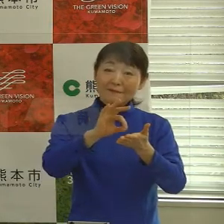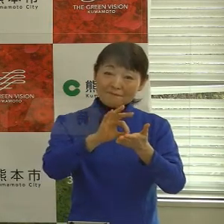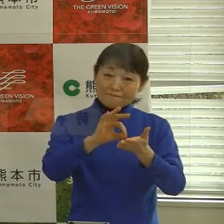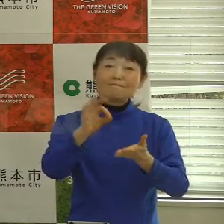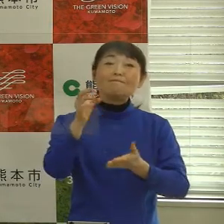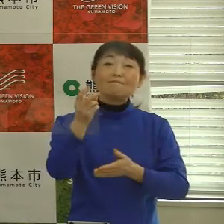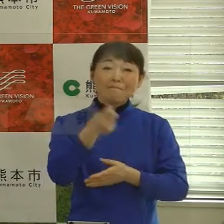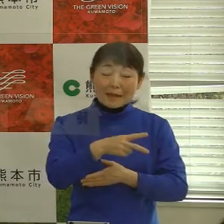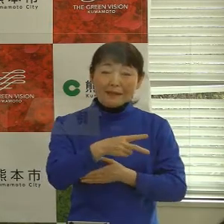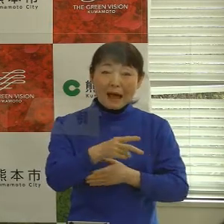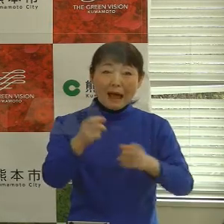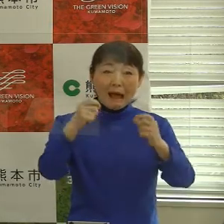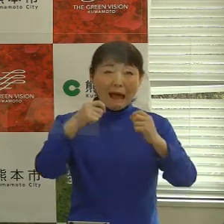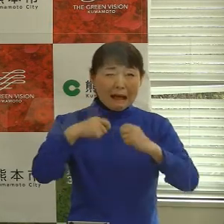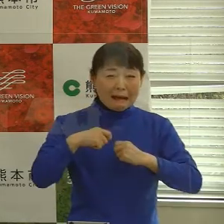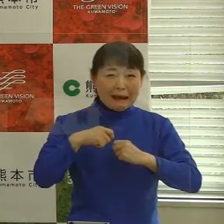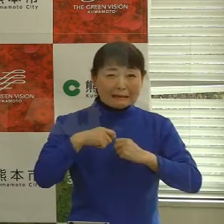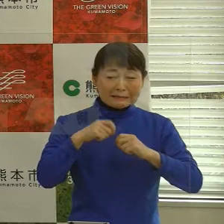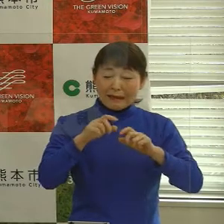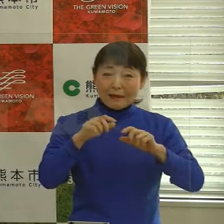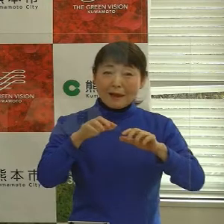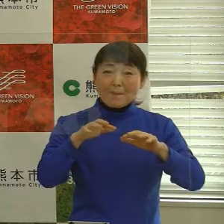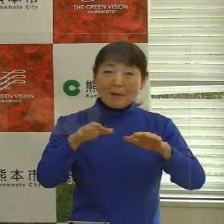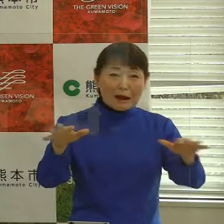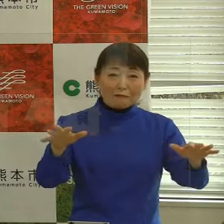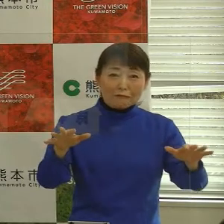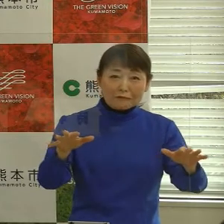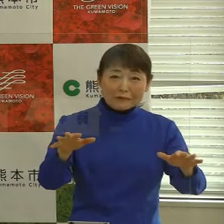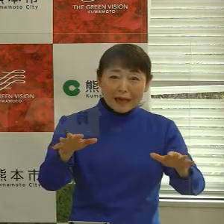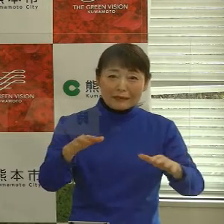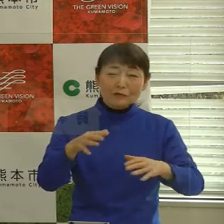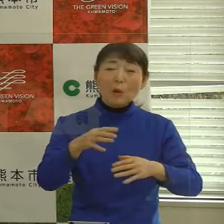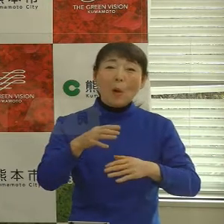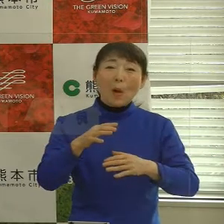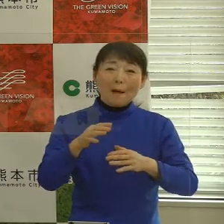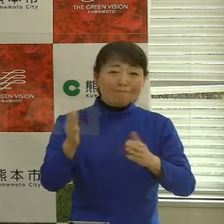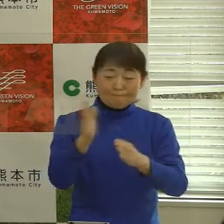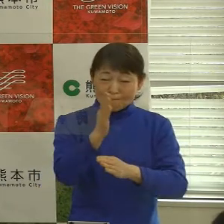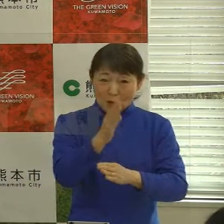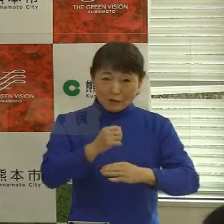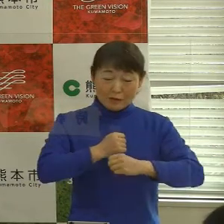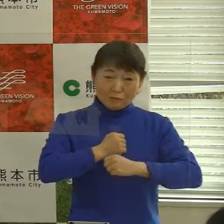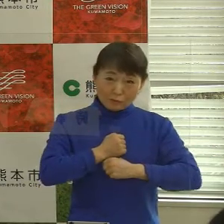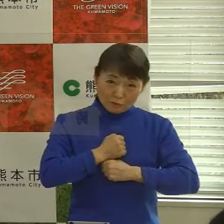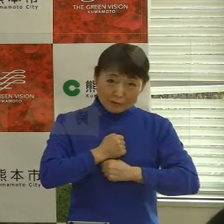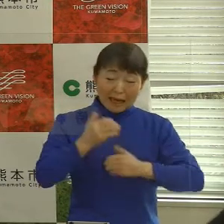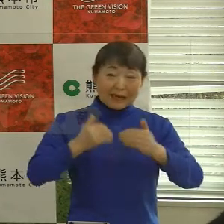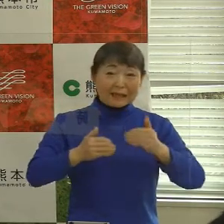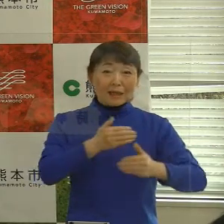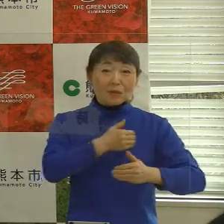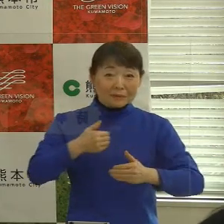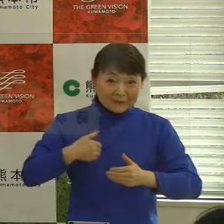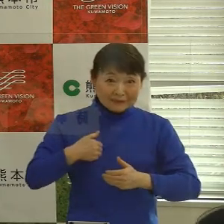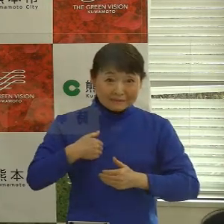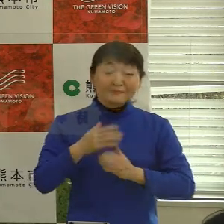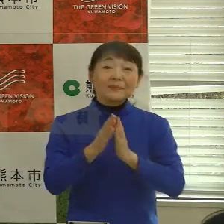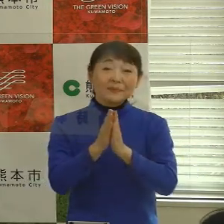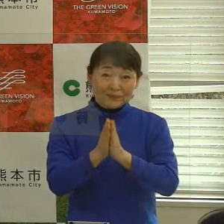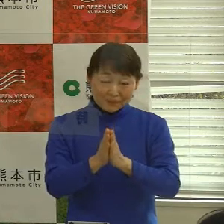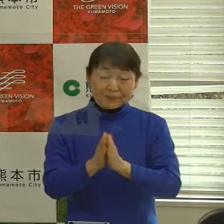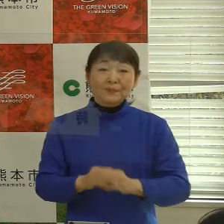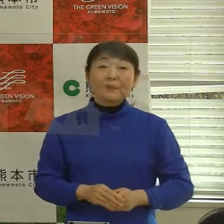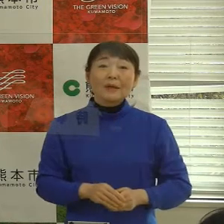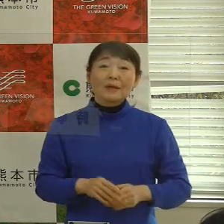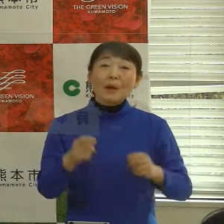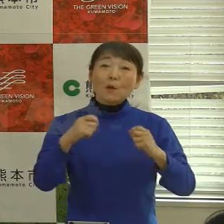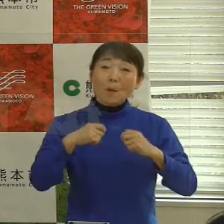でまた感染拡大に十分ご留意いただきながらですね楽しんでいただければと思います。で今後やはり、今の